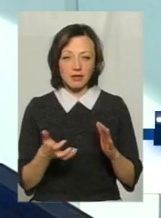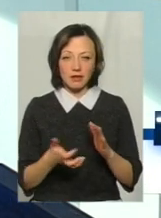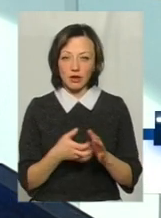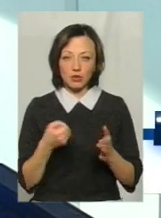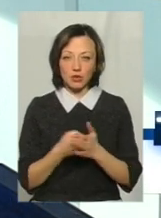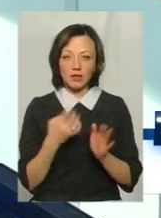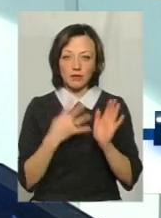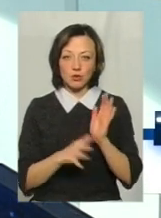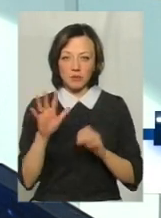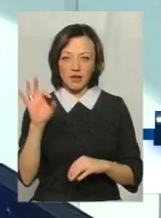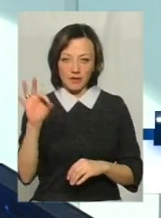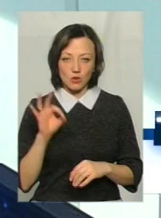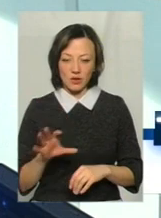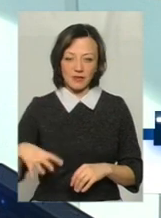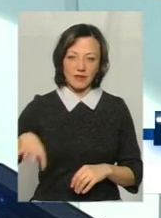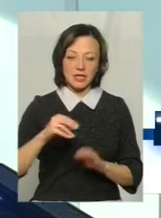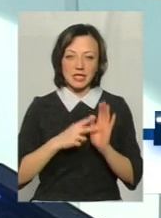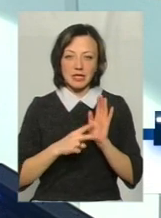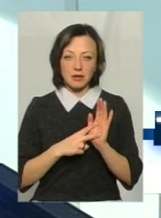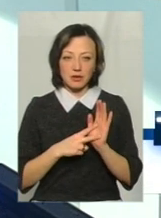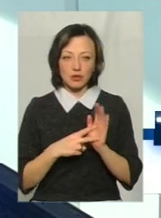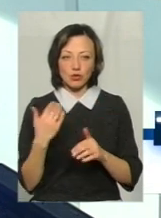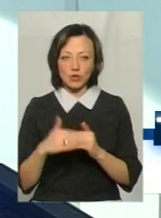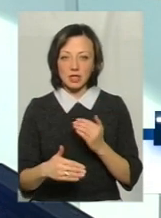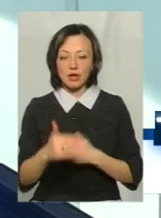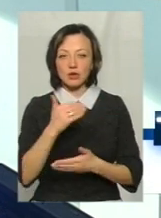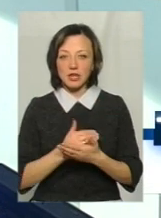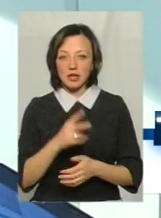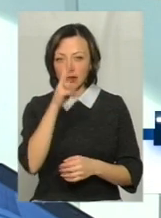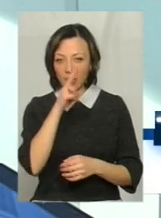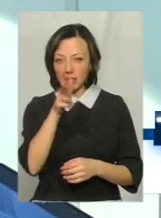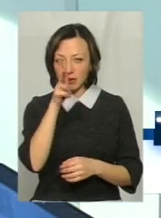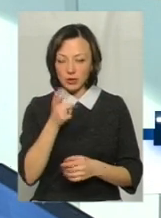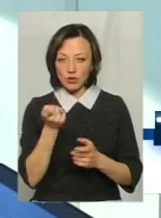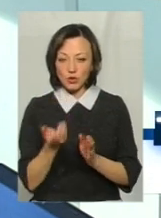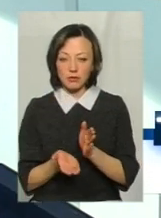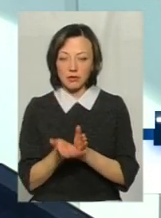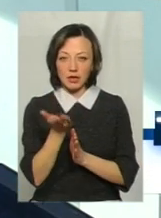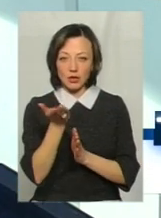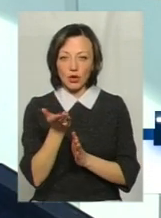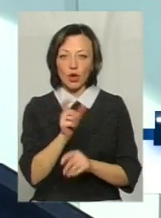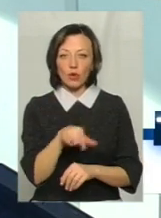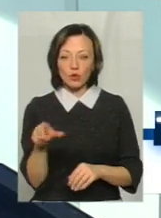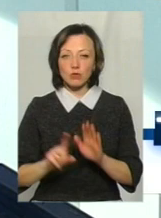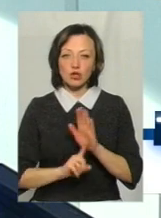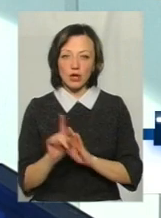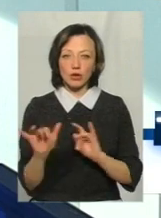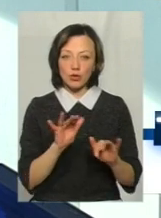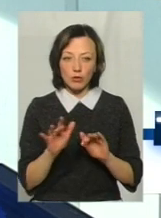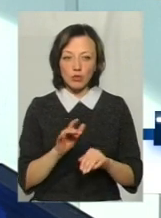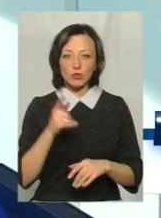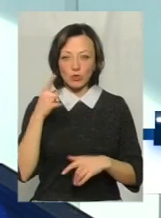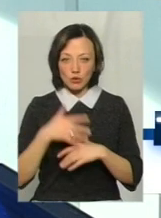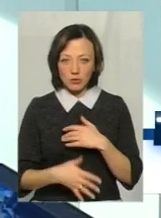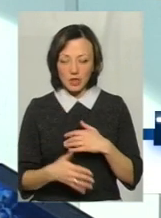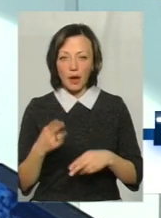до 95%, 70%. Ну от вже за останні 2-3 місяці ми трошки підтягнули, тому що люди почали рухатись, люди почали